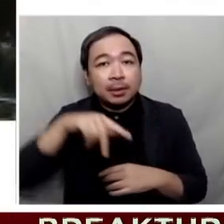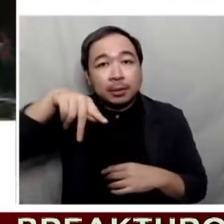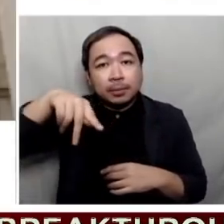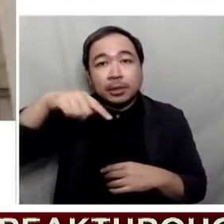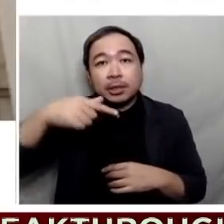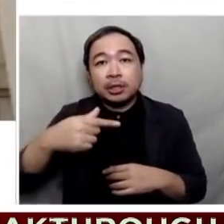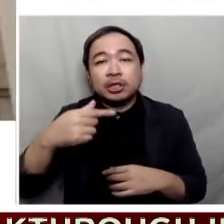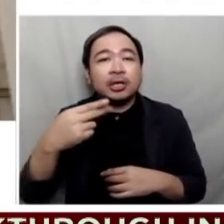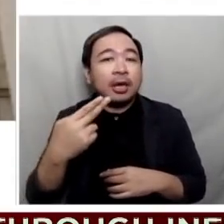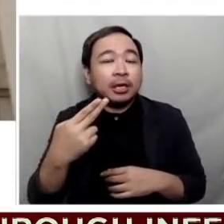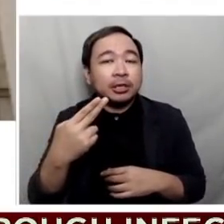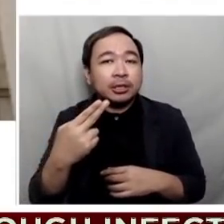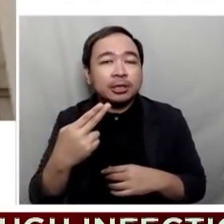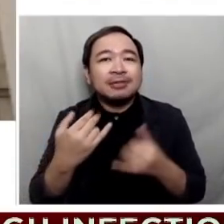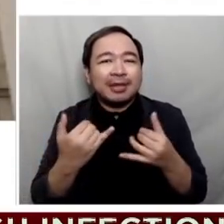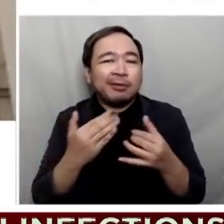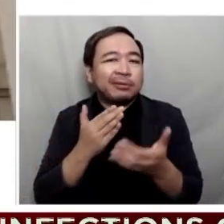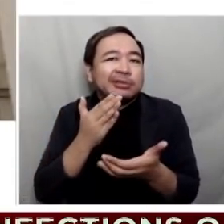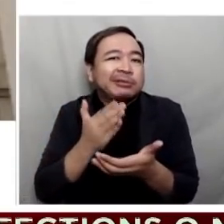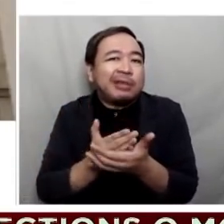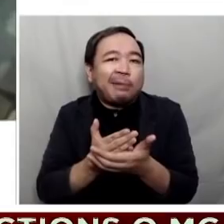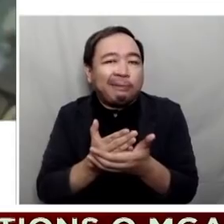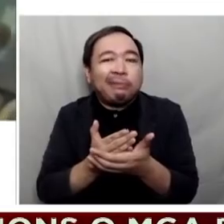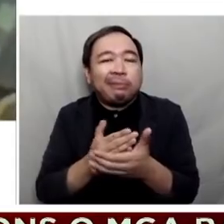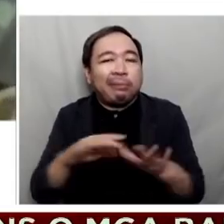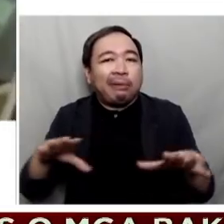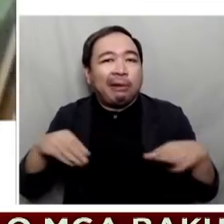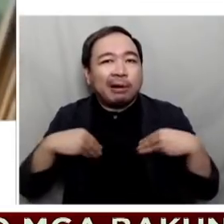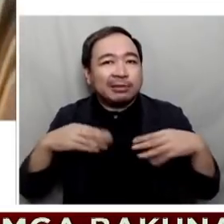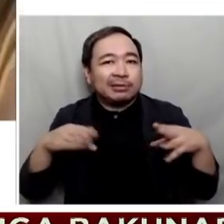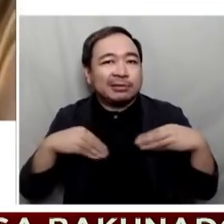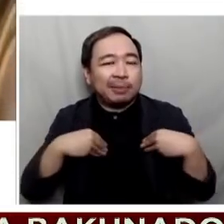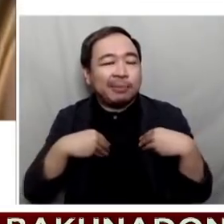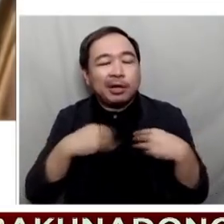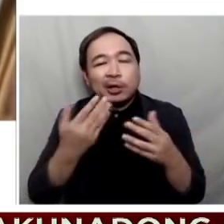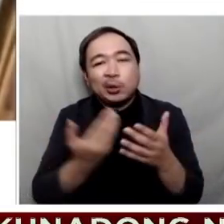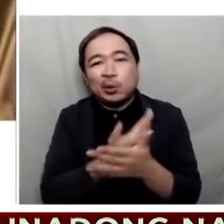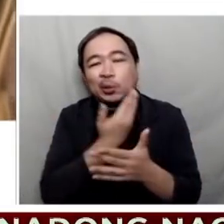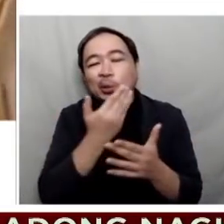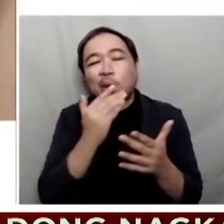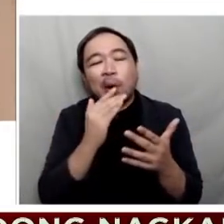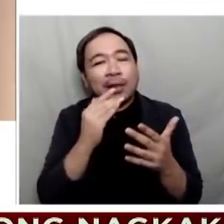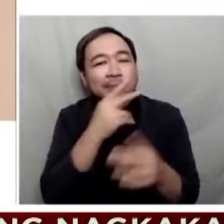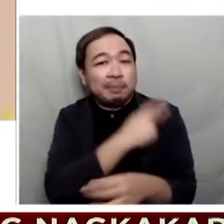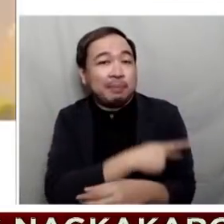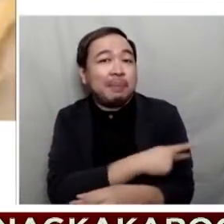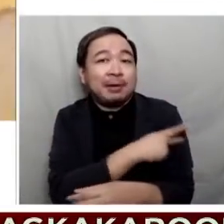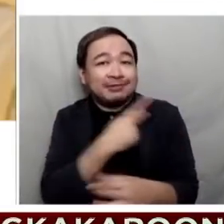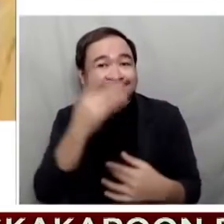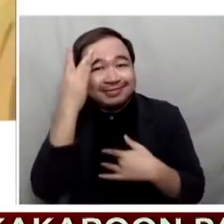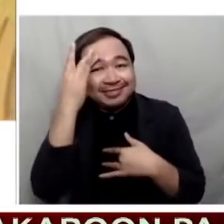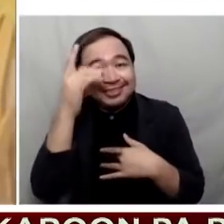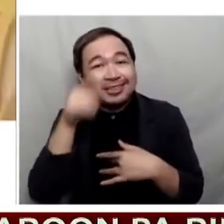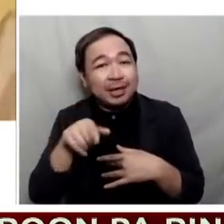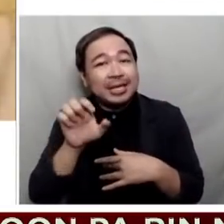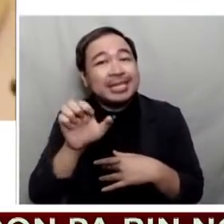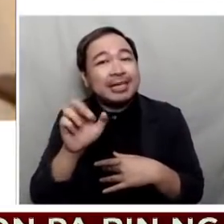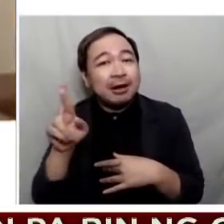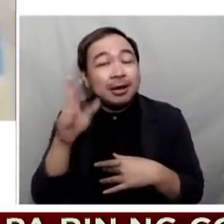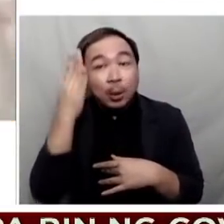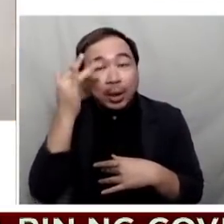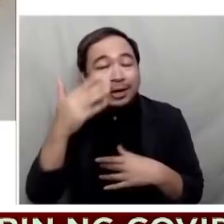hindi muna tatanggap ng mga pasyente ang kanilang emergency room. Sagad na kasi ang occupancy rate na itinakda ng